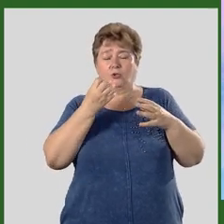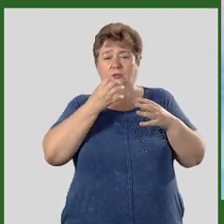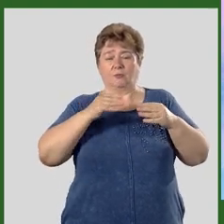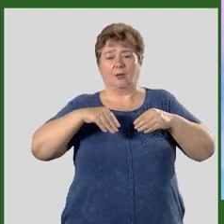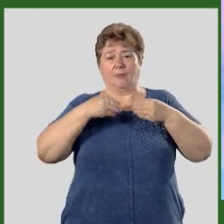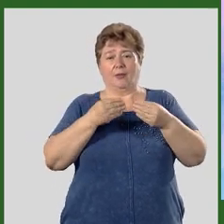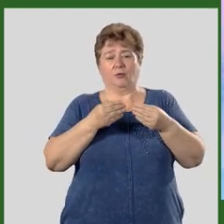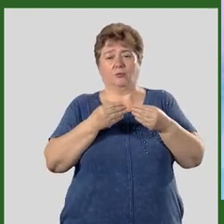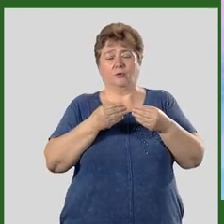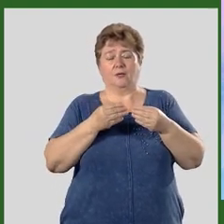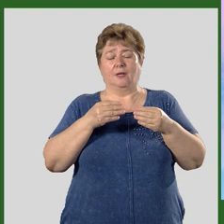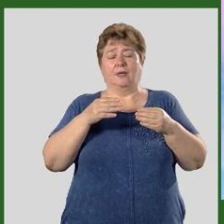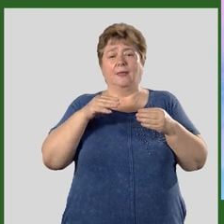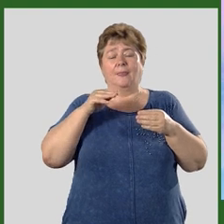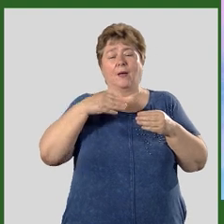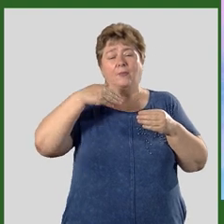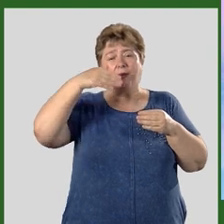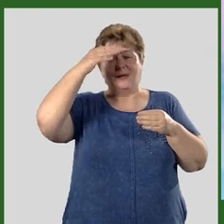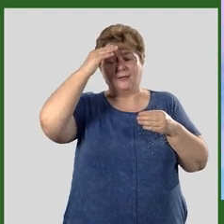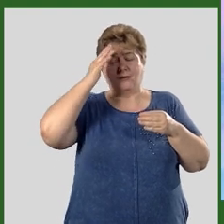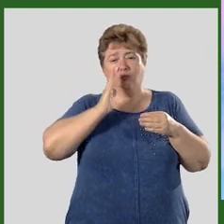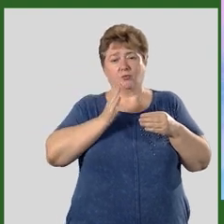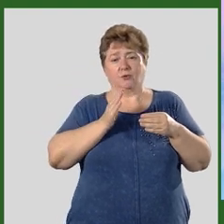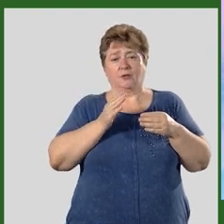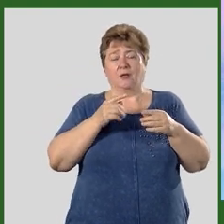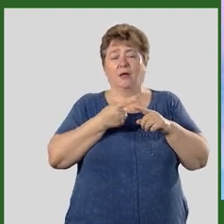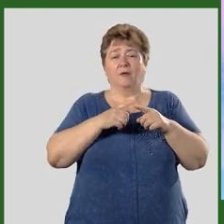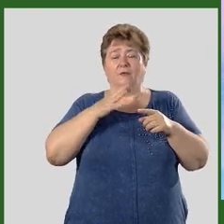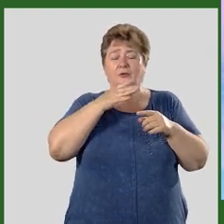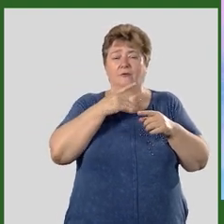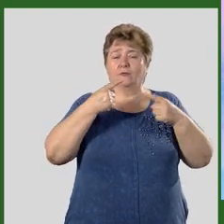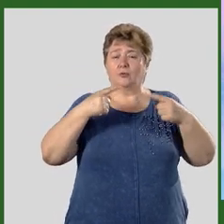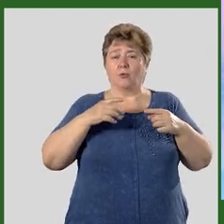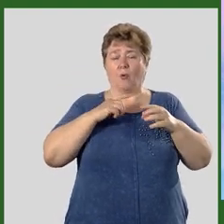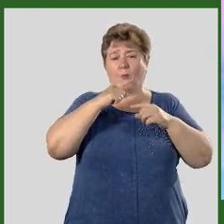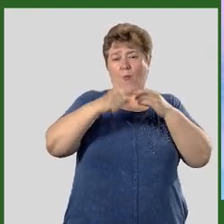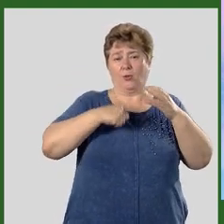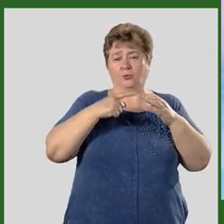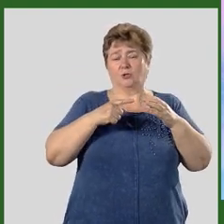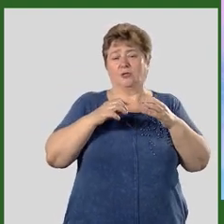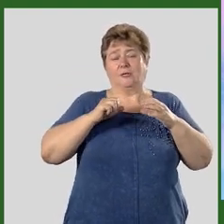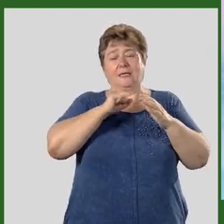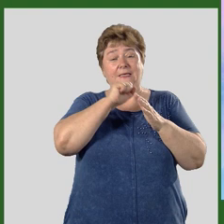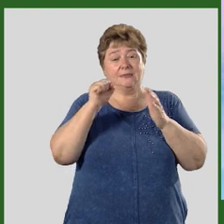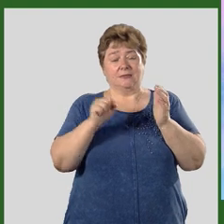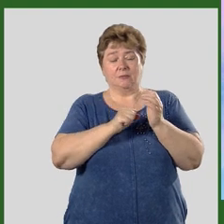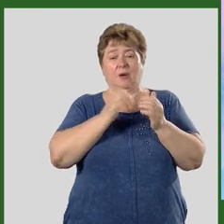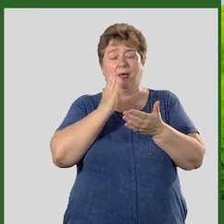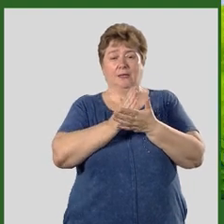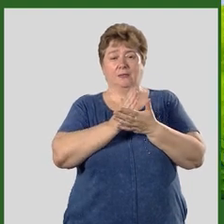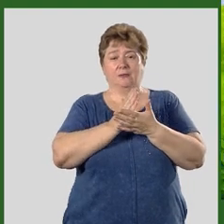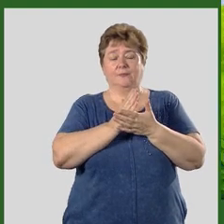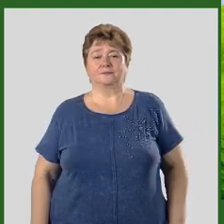тепла. Там лето. В это же время в другом полушарии зима.